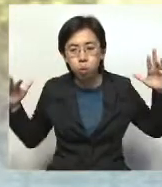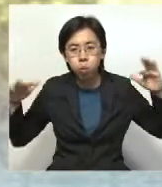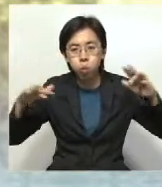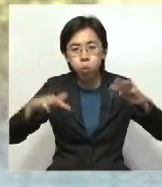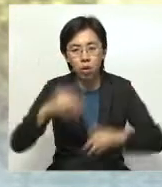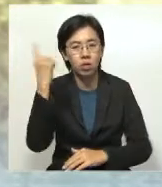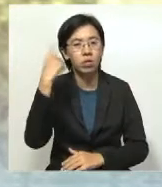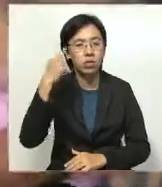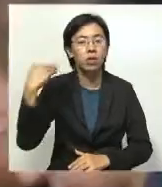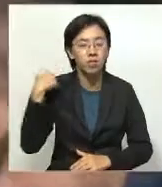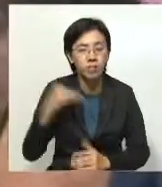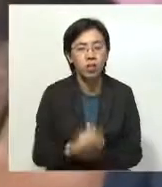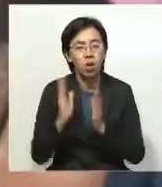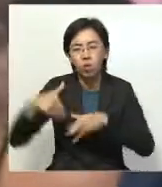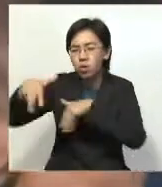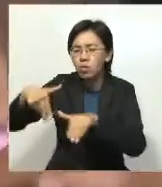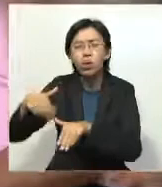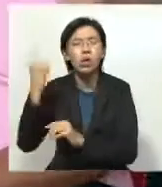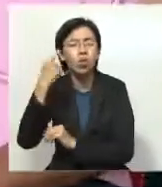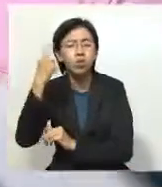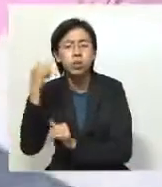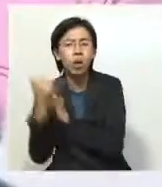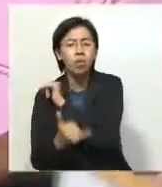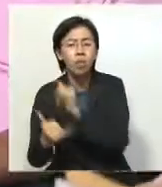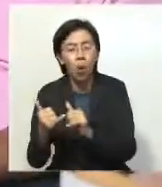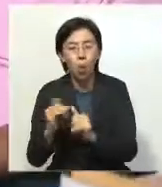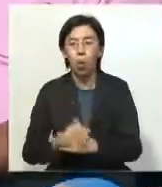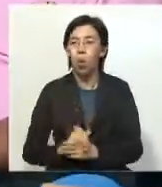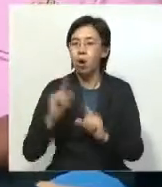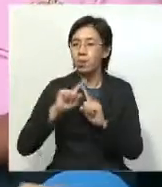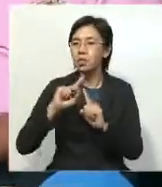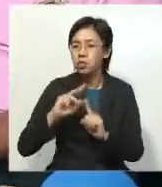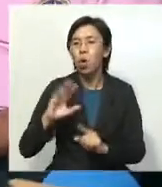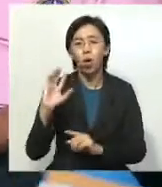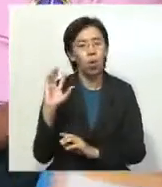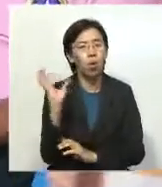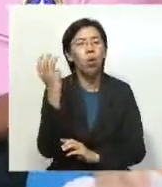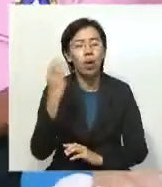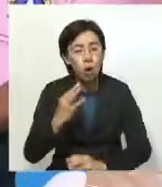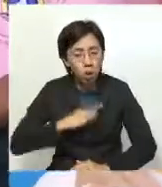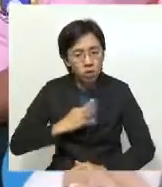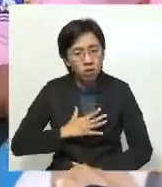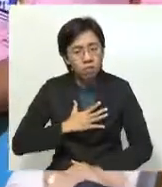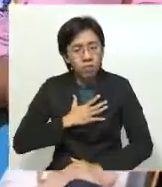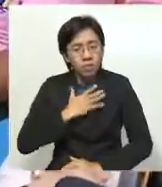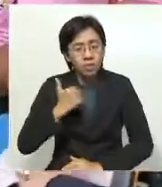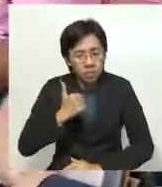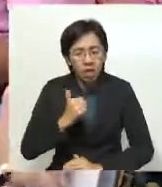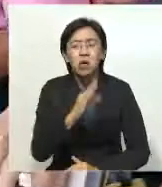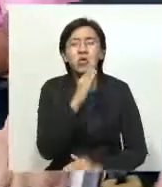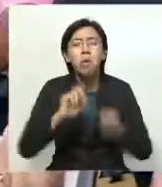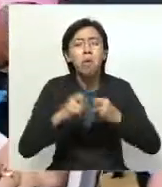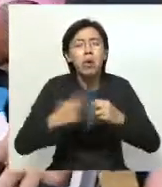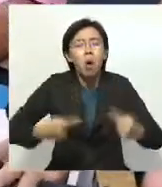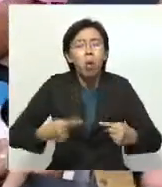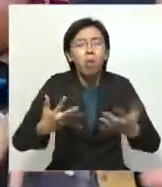เทศไทยเป็นประเทศที่ผู้คนนิยมมาท่องเที่ยวเป็นอันดับต้นของโลกก็น่าภาคภูมิใจไหมครับถ้าเราไม่มีการทะเลาะเบาะ